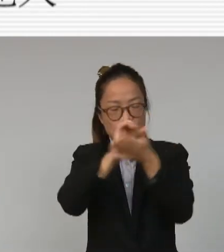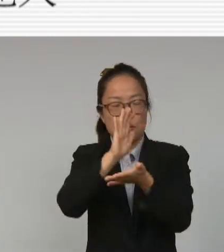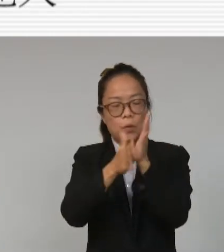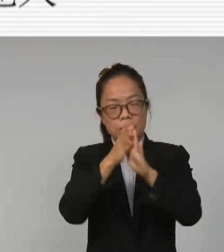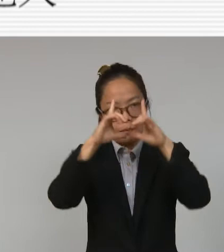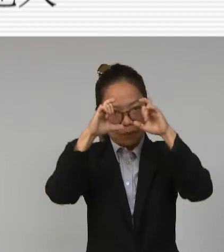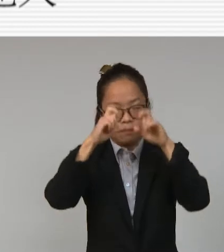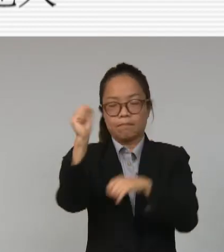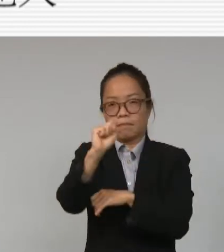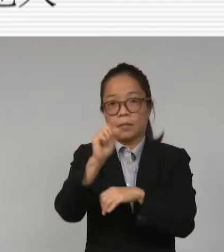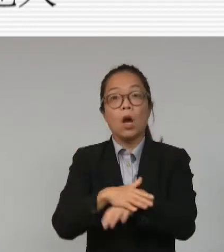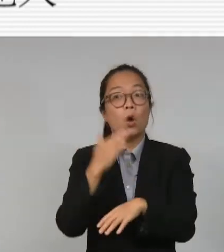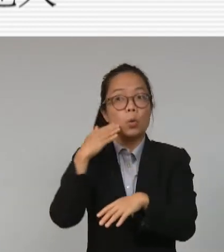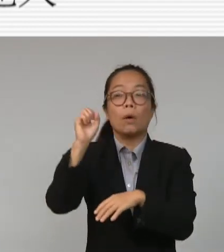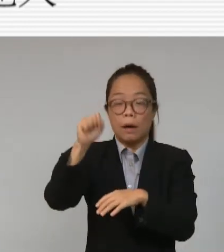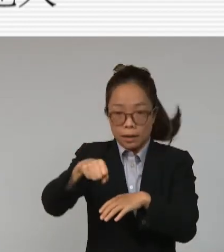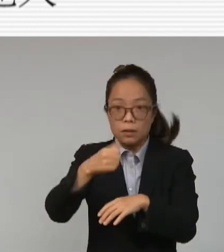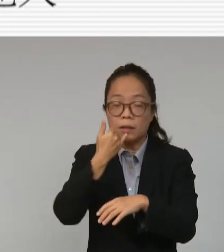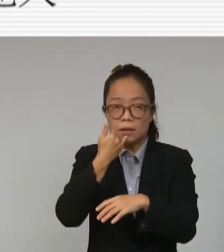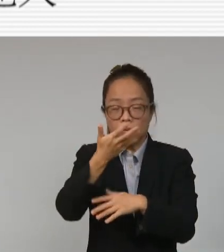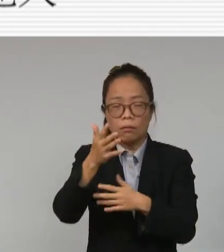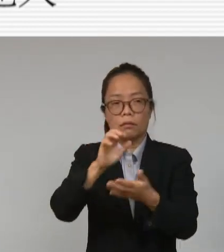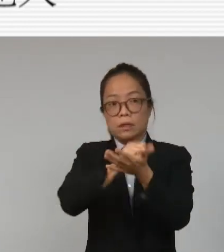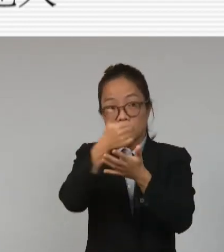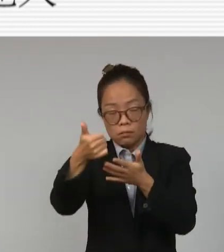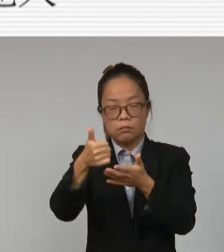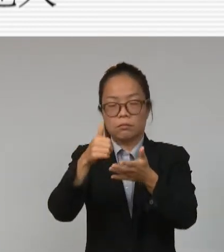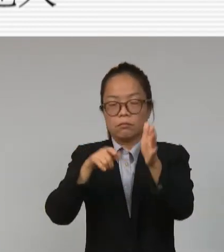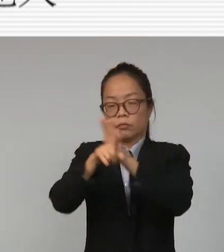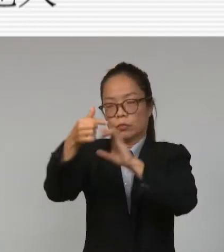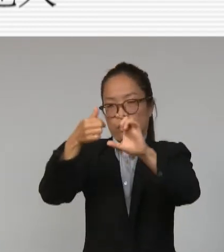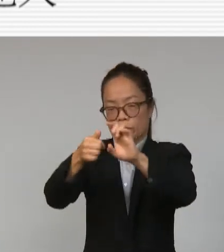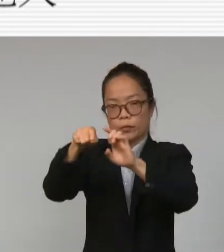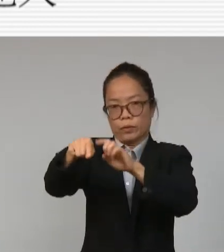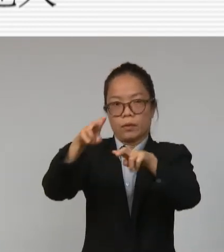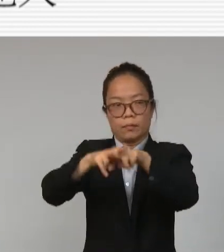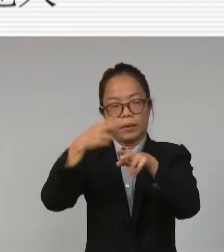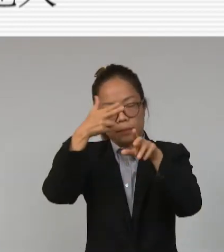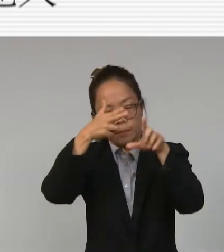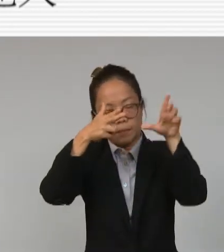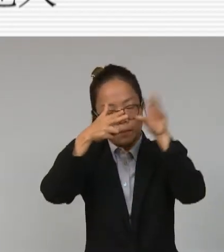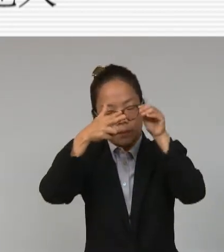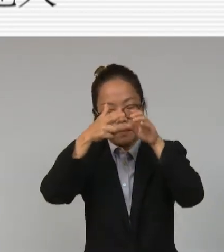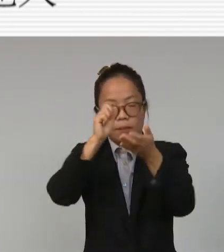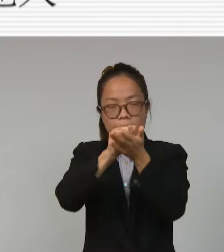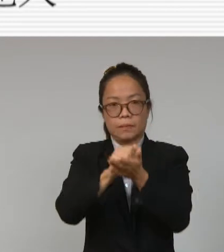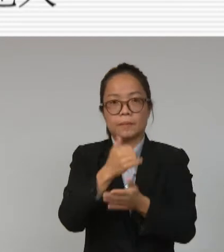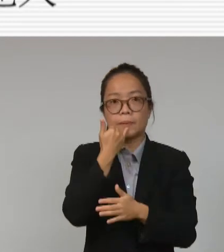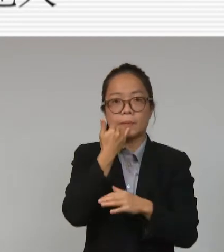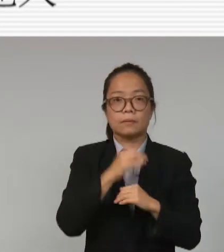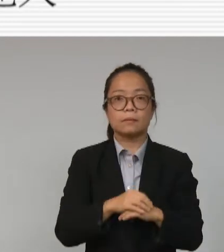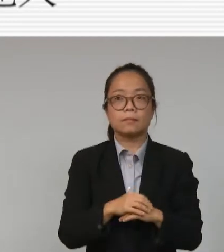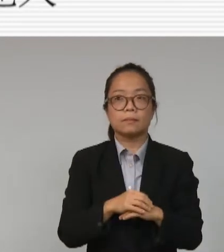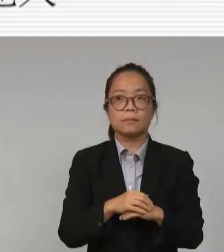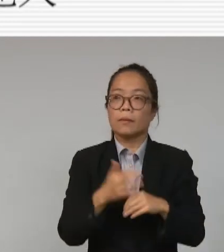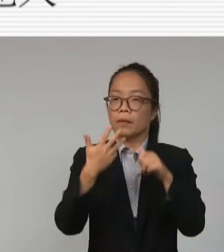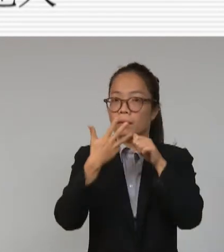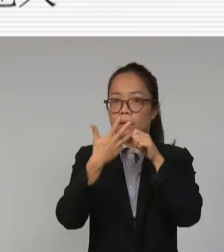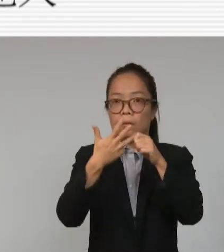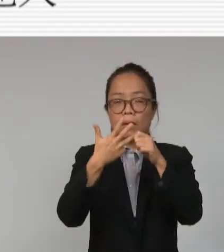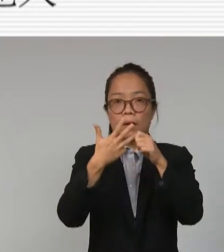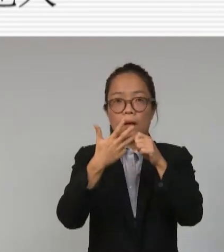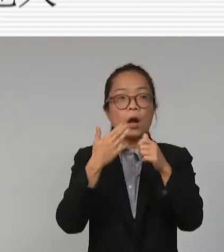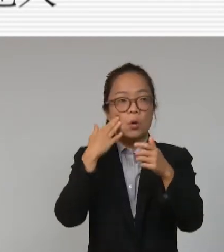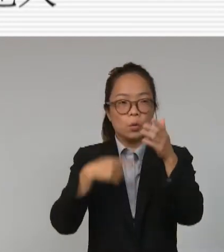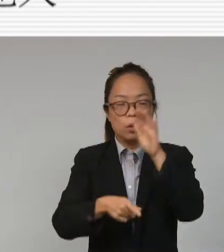相；经许可录音、录影或照相者，应于媒体专区为之。八、